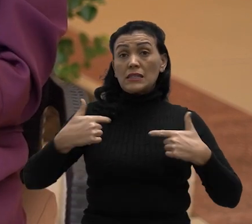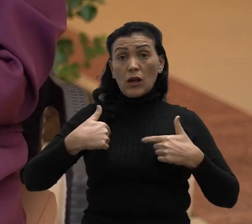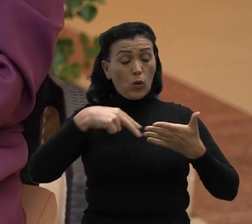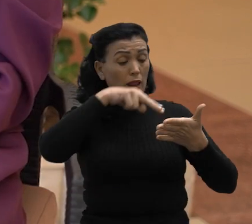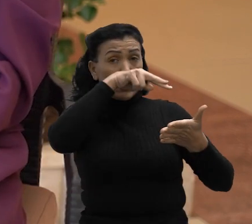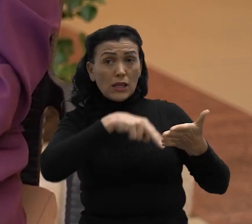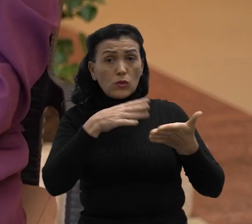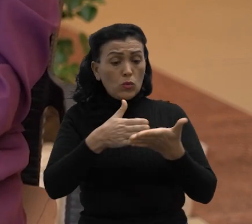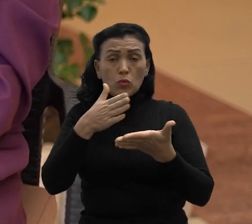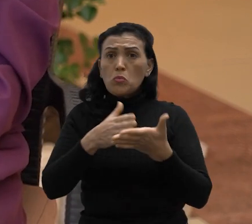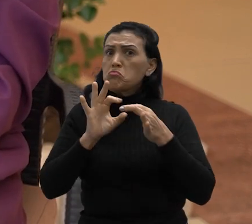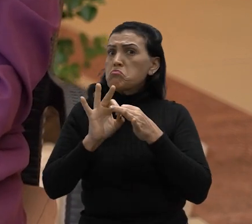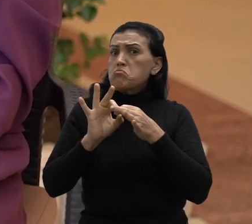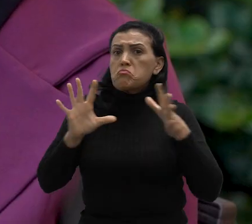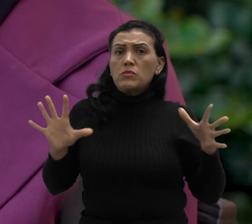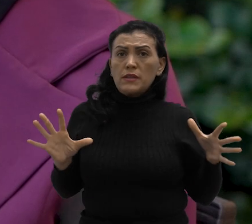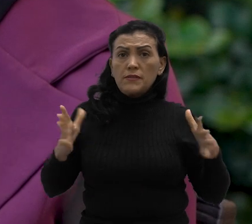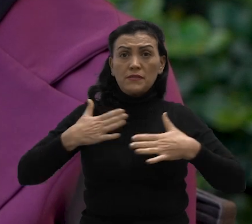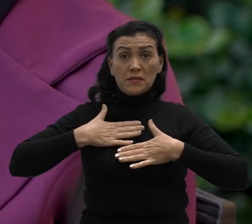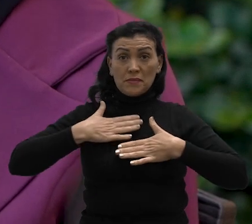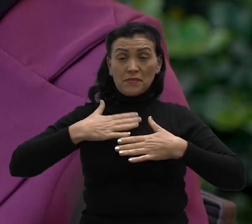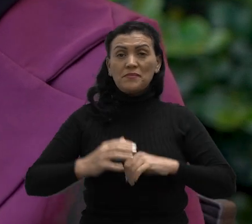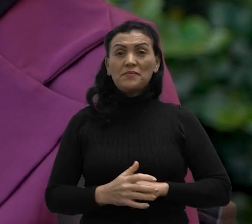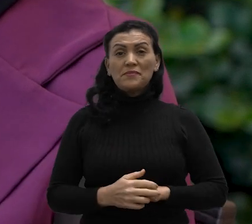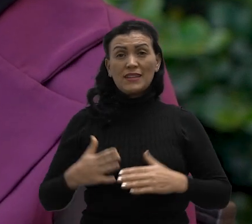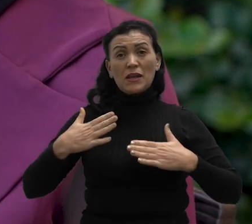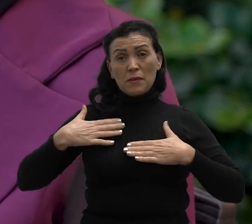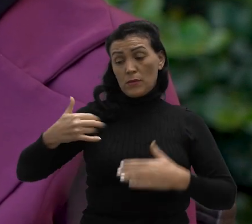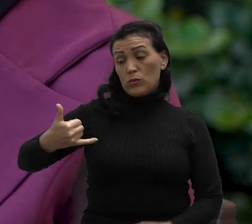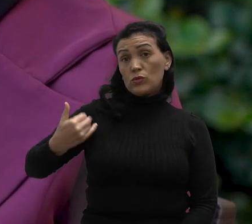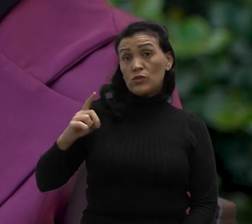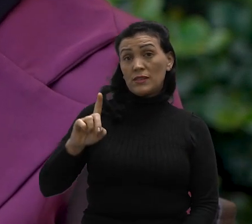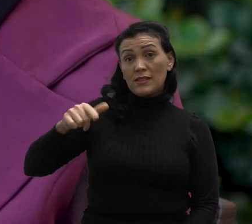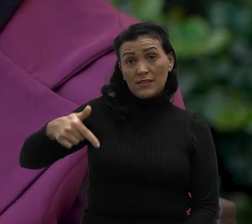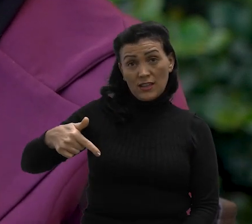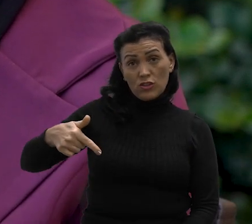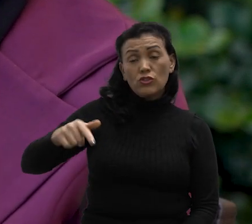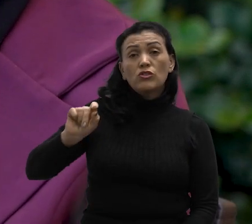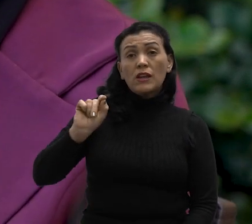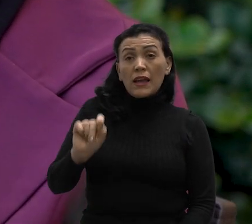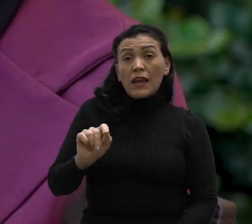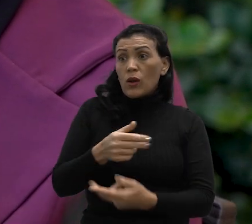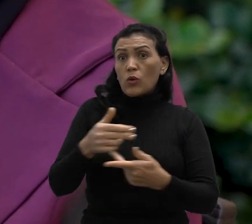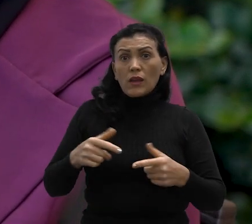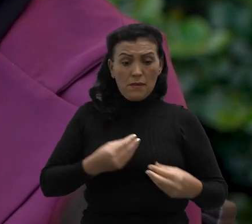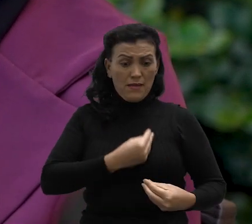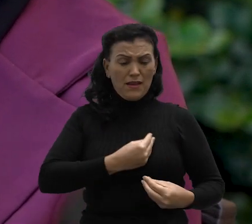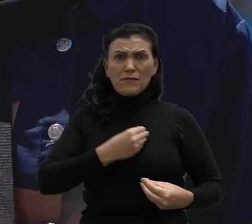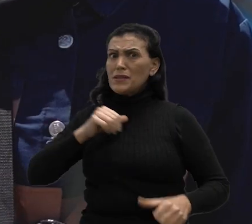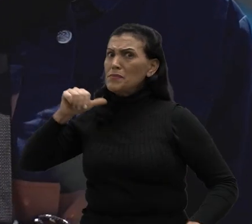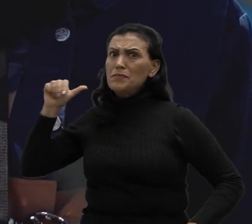كانت يعني موجودة في هاي المنطقة. في عمر 17 سنة تقريبا كانت هي